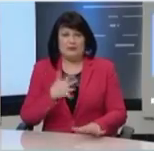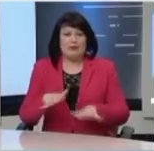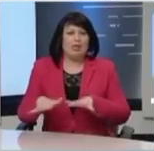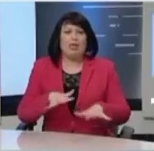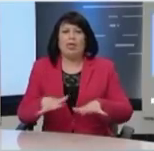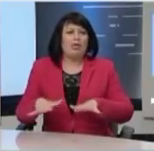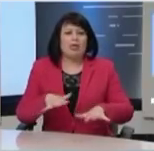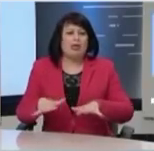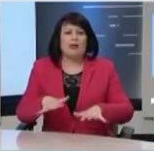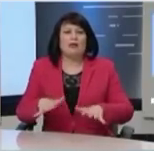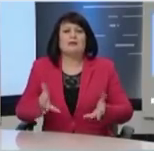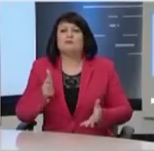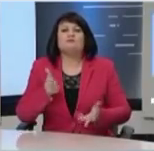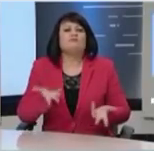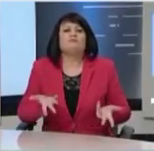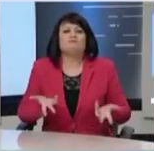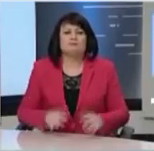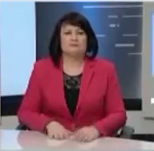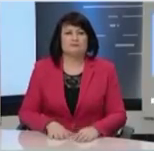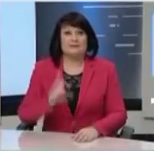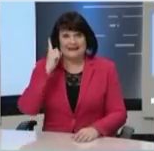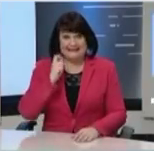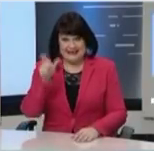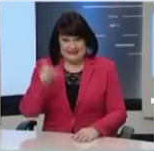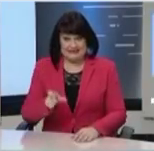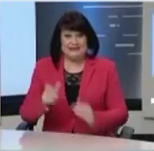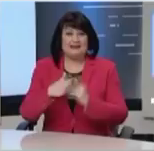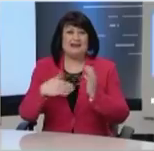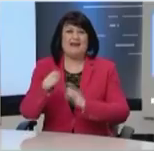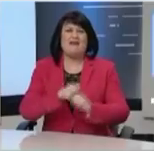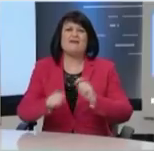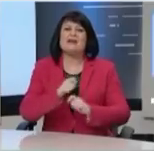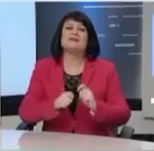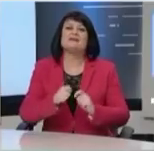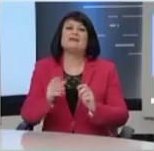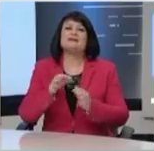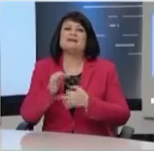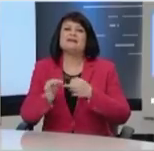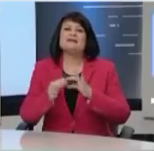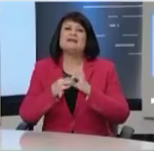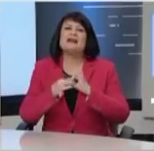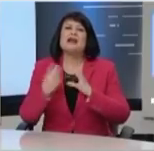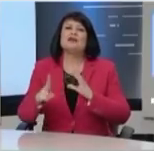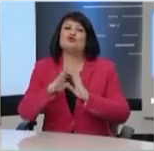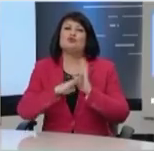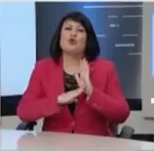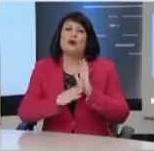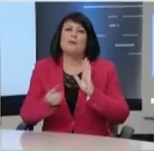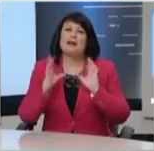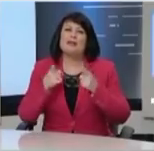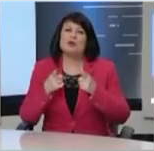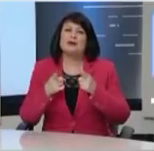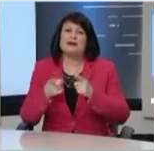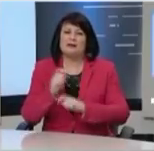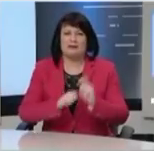σας. Γιατί ξέρετε ότι αυτό που έχετε φτιάξει εσείς με τους συνεργάτες σας ως πρόγραμμα της Νέας